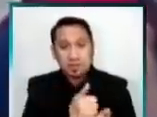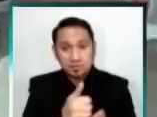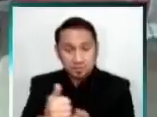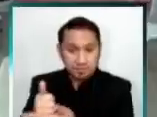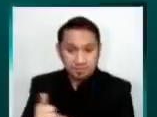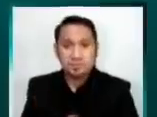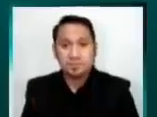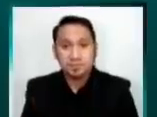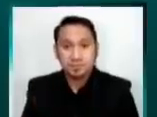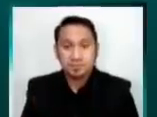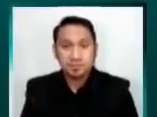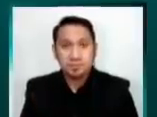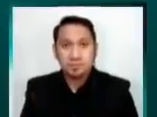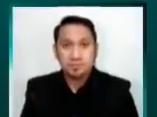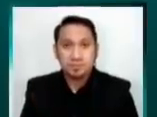Odette.